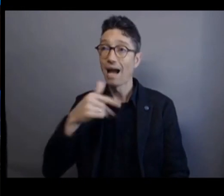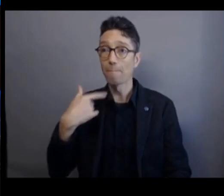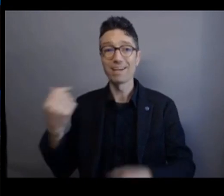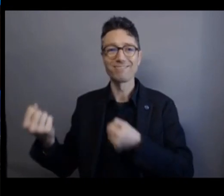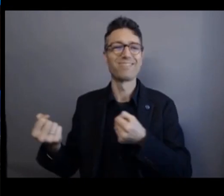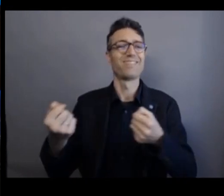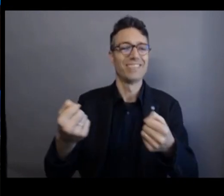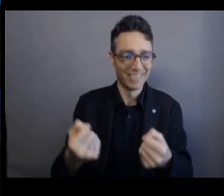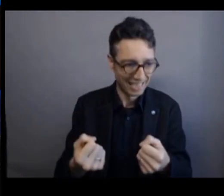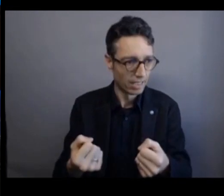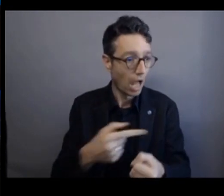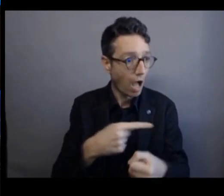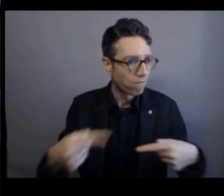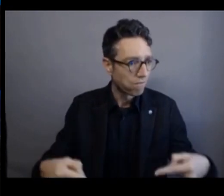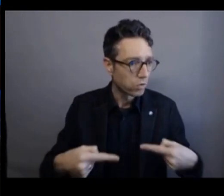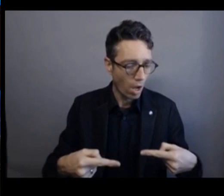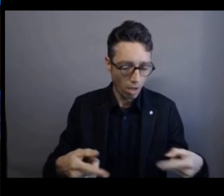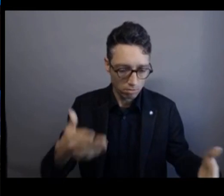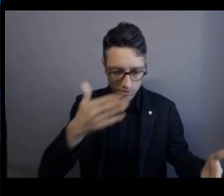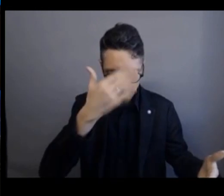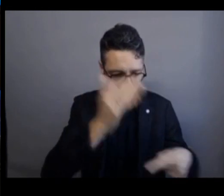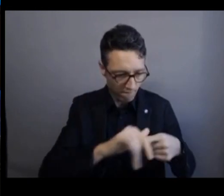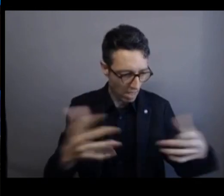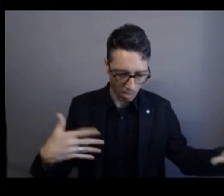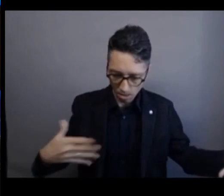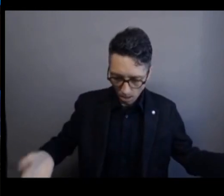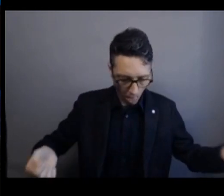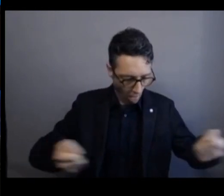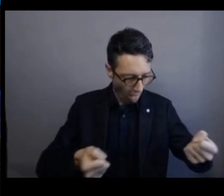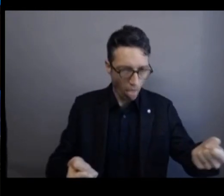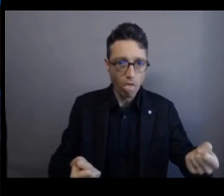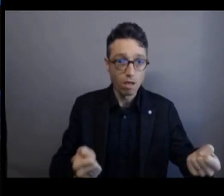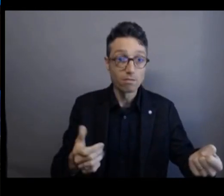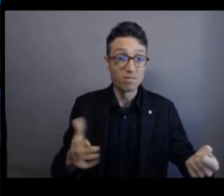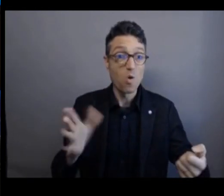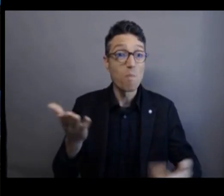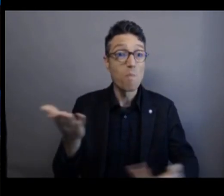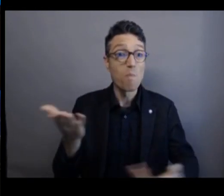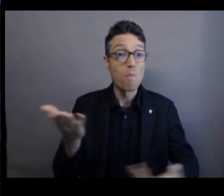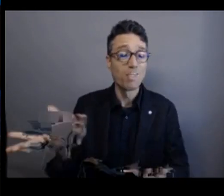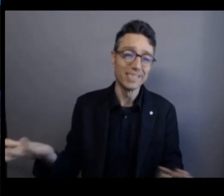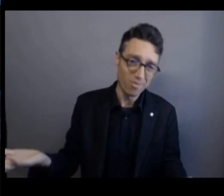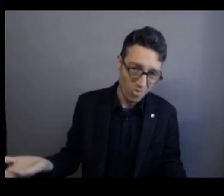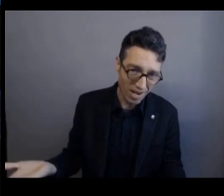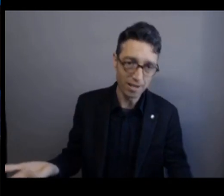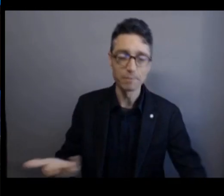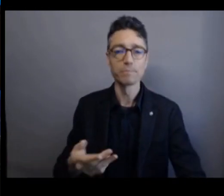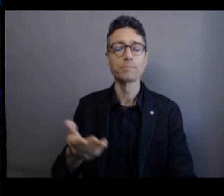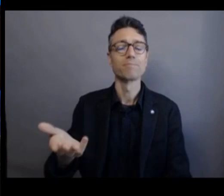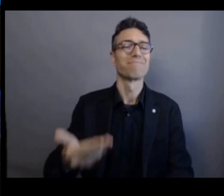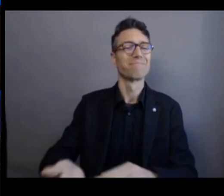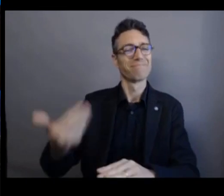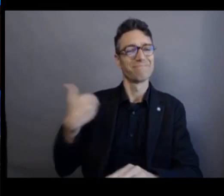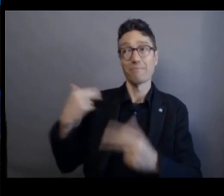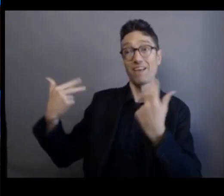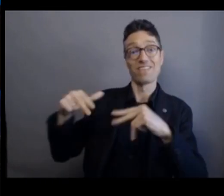formation, qu'on visionnait tout à l'heure, est aussi importante, c'est parce qu'elle va donner concrètement des conseils pratico-pratiques aux chauffeurs sur